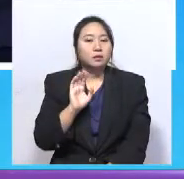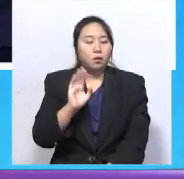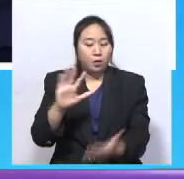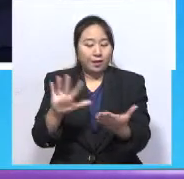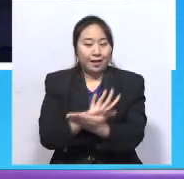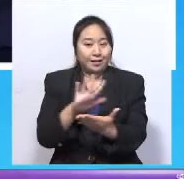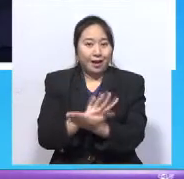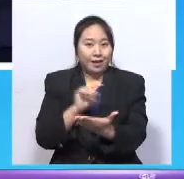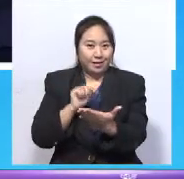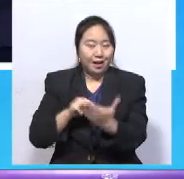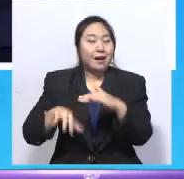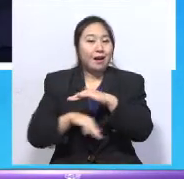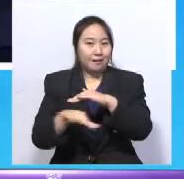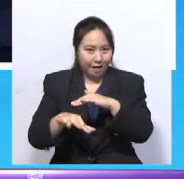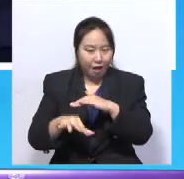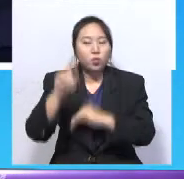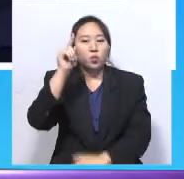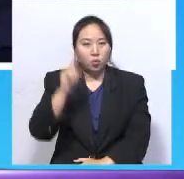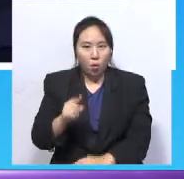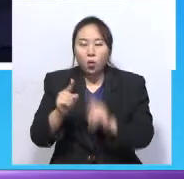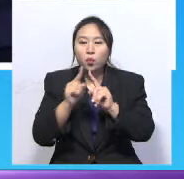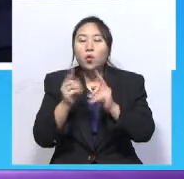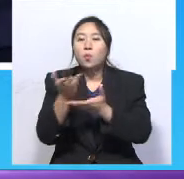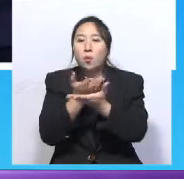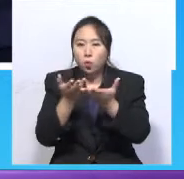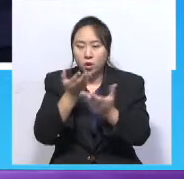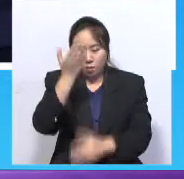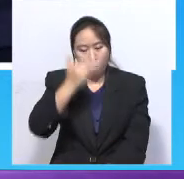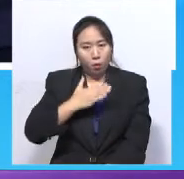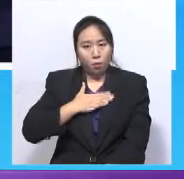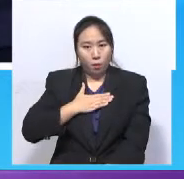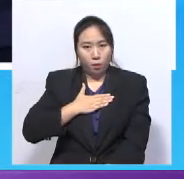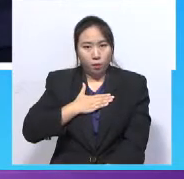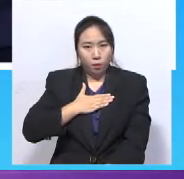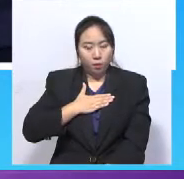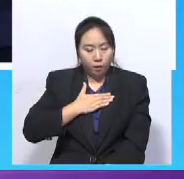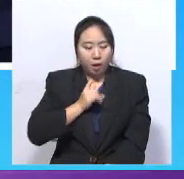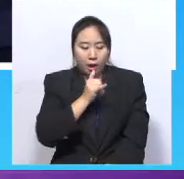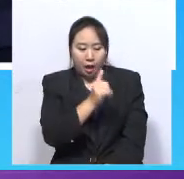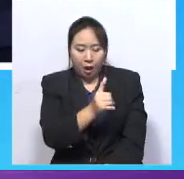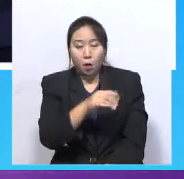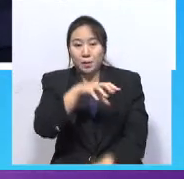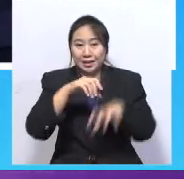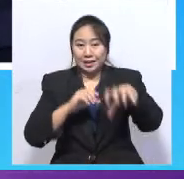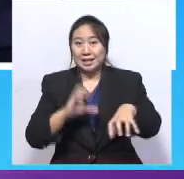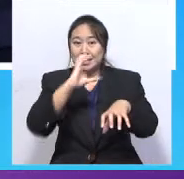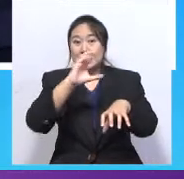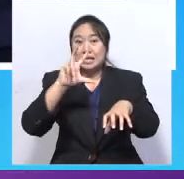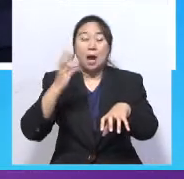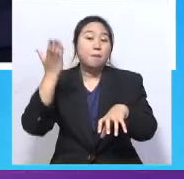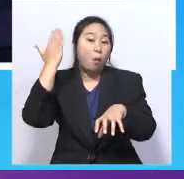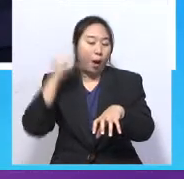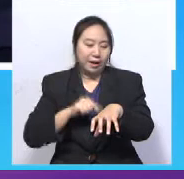ารหลักฐานที่จะต้องมาคุยกันนะครับเพราะว่าทางฝั่งผมเนี่ยก็ได้เข้าไปตรวจในท่าเทียบเรือ C3ตั้งแต่เมื่อวาน